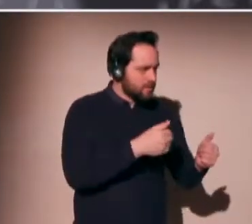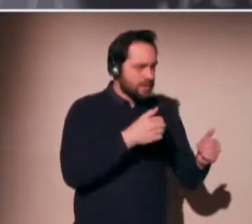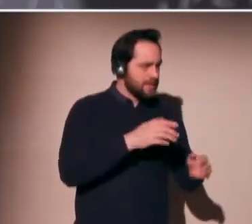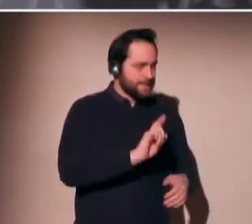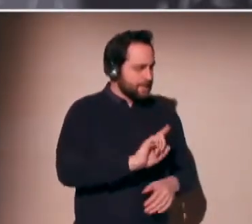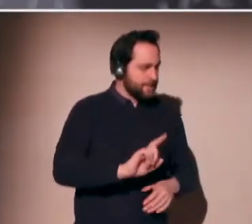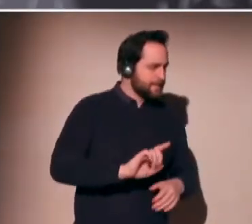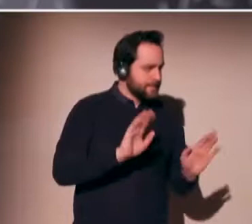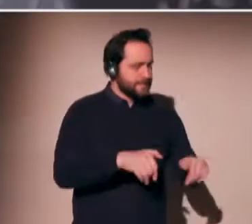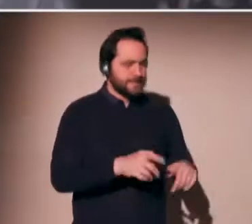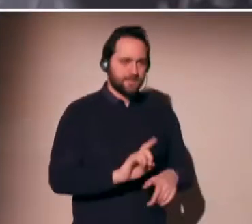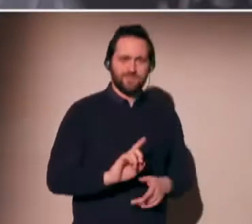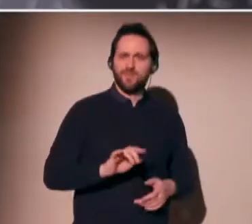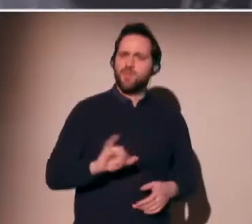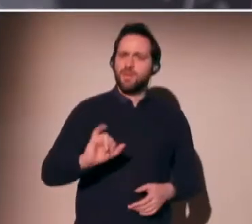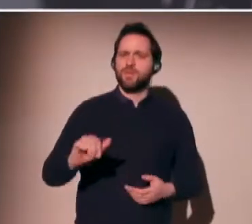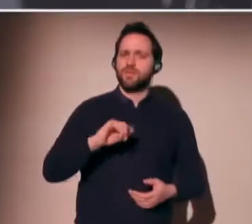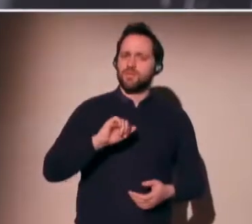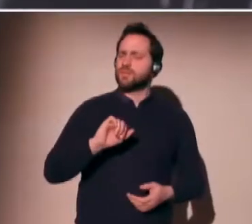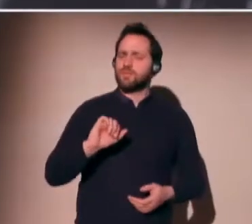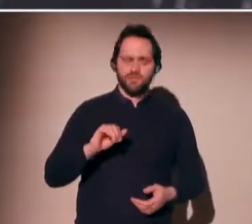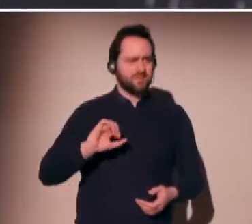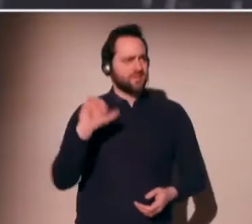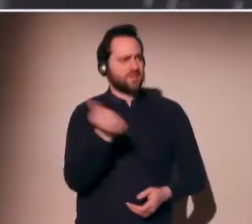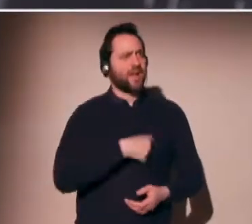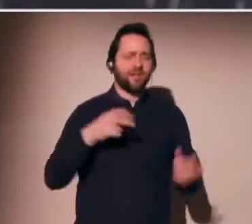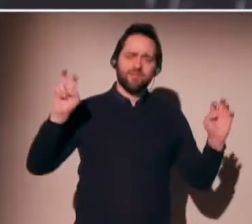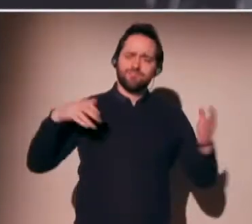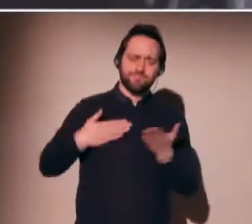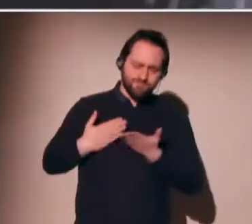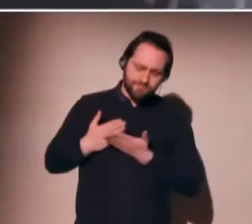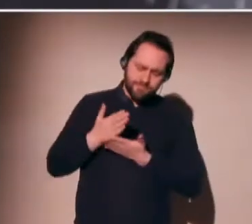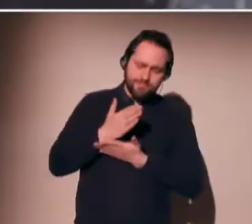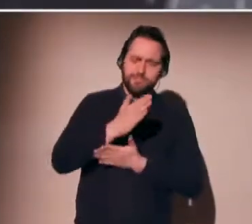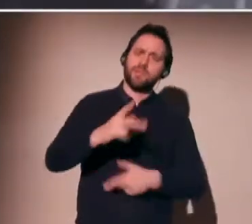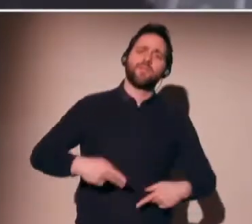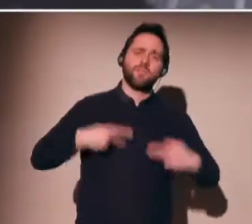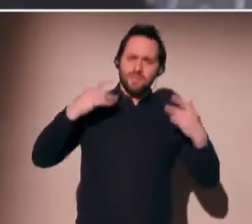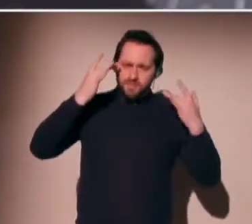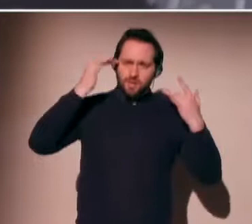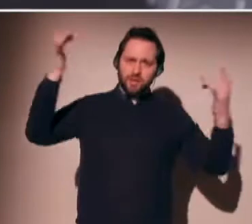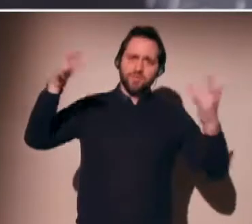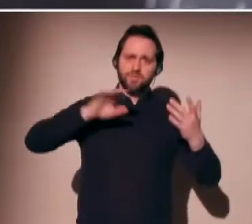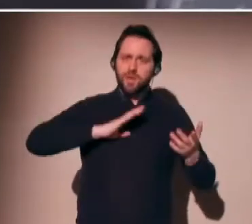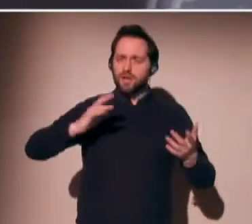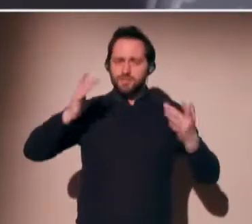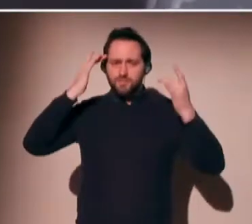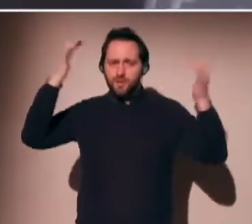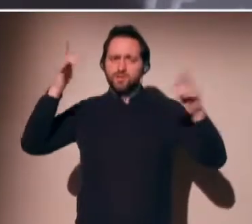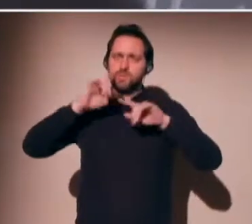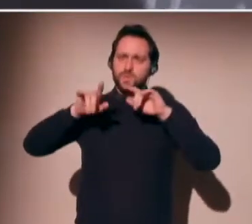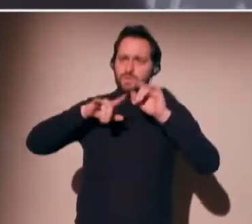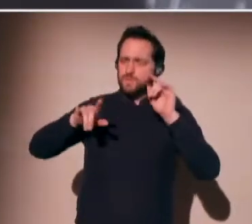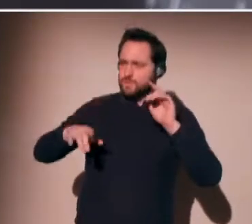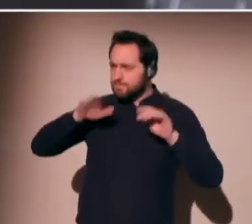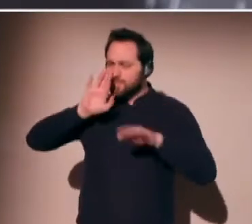de la vie que l'on se fait au fur et à mesure. Et c'est comme ça qu'on apprend à connaître notre environnement en intégrant un certain nombre d'informations et de